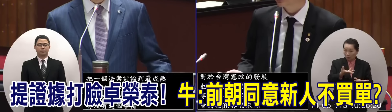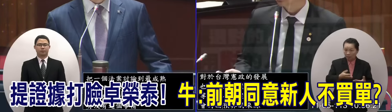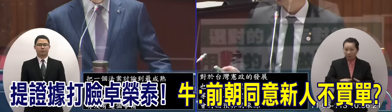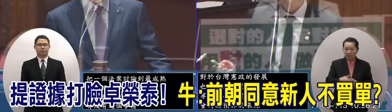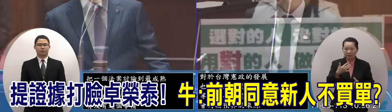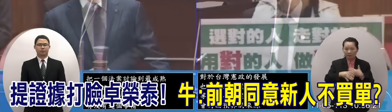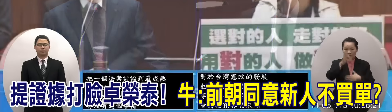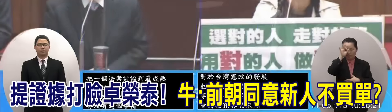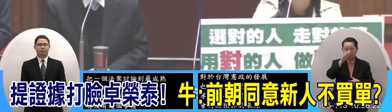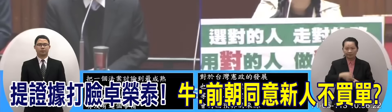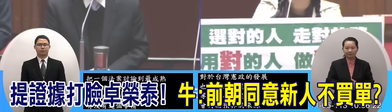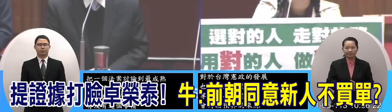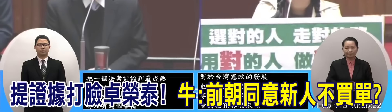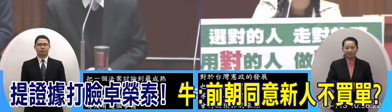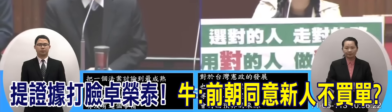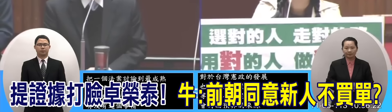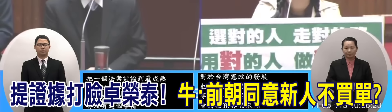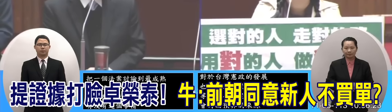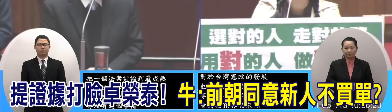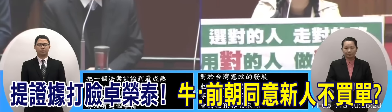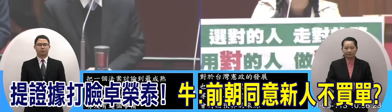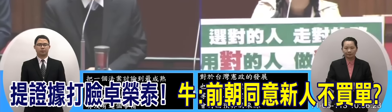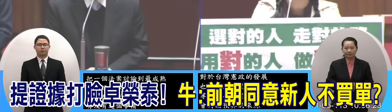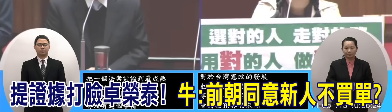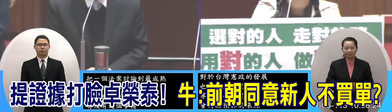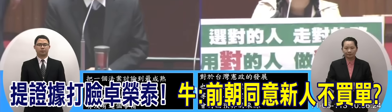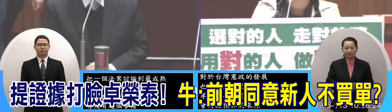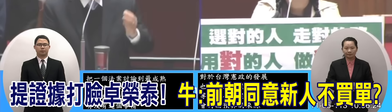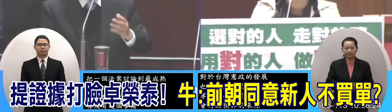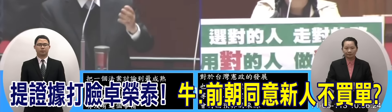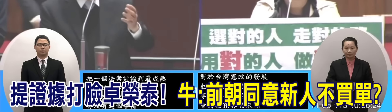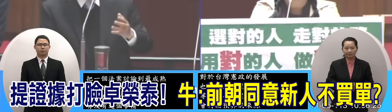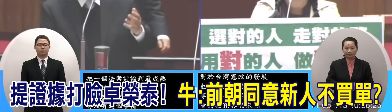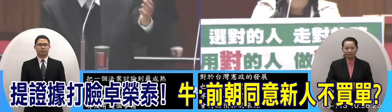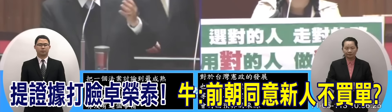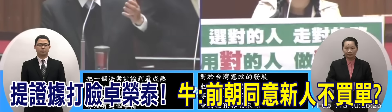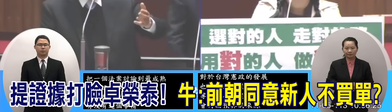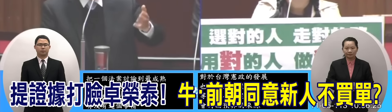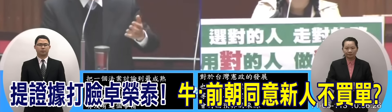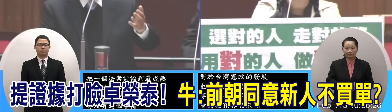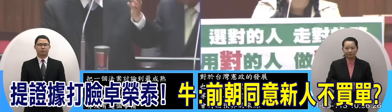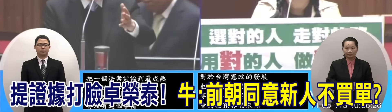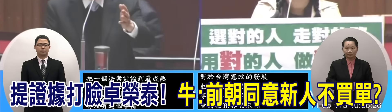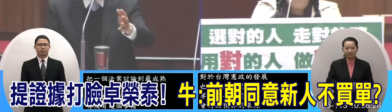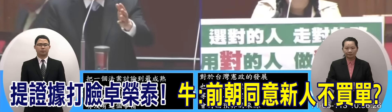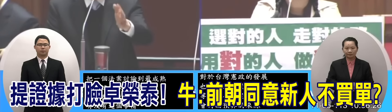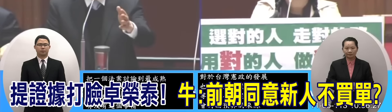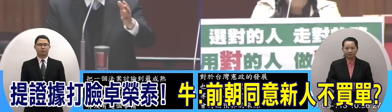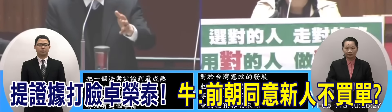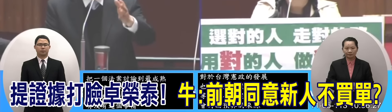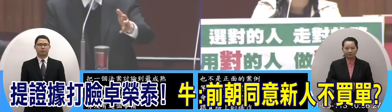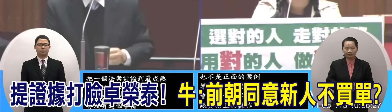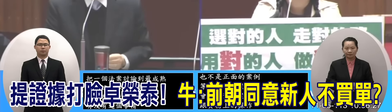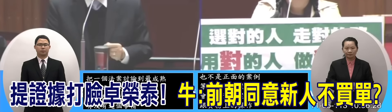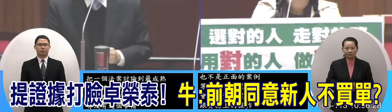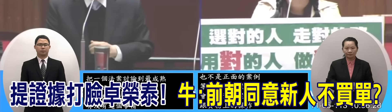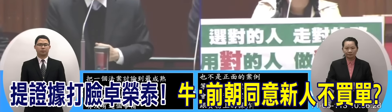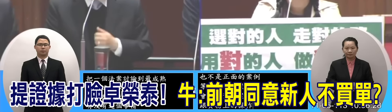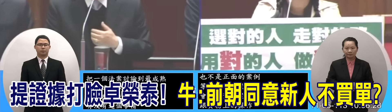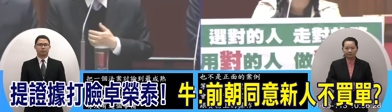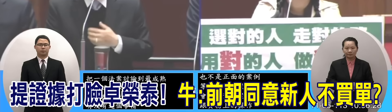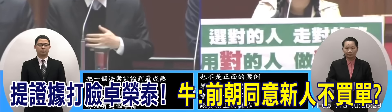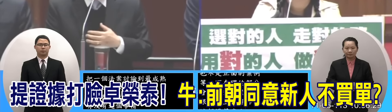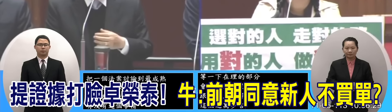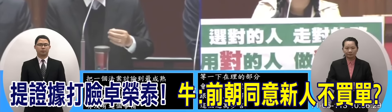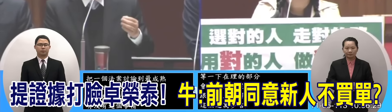片，虽然有点快。 那总机长，您会支持吗？您觉得很多吗？ 我想第一个，如果这个要修法，我们当然来修法。不过首先要谢谢委员哦，反映了这个族人的心声